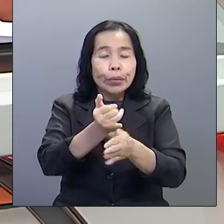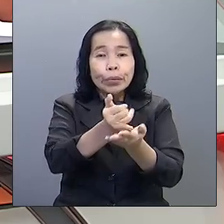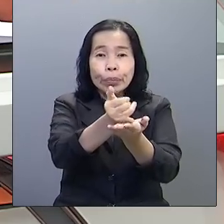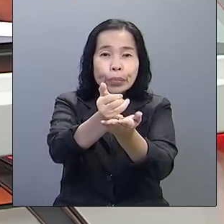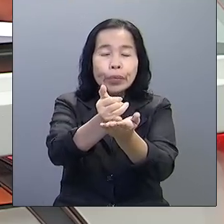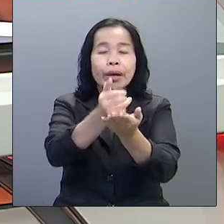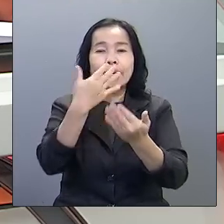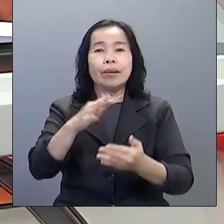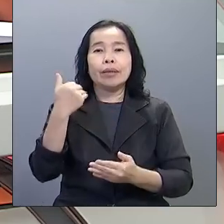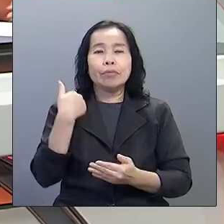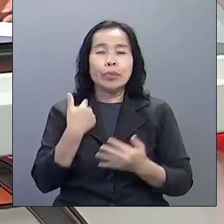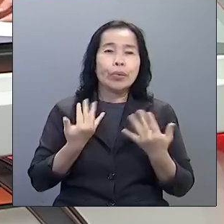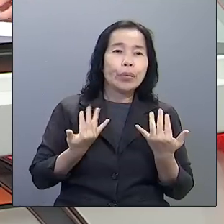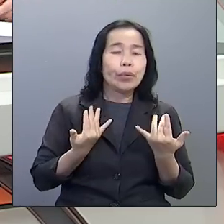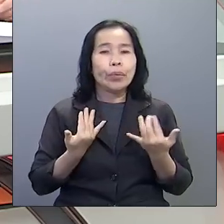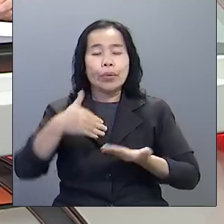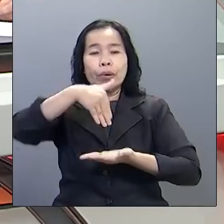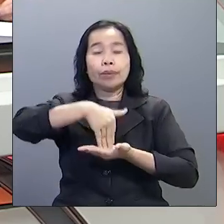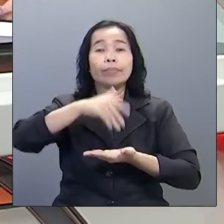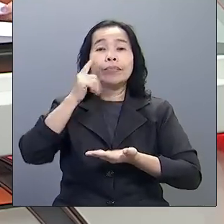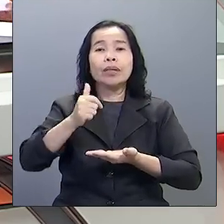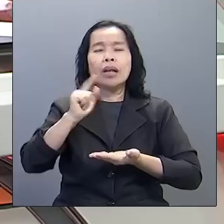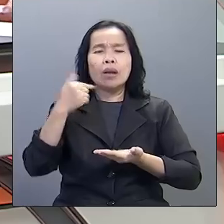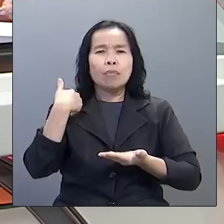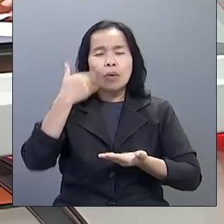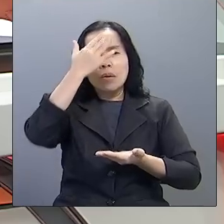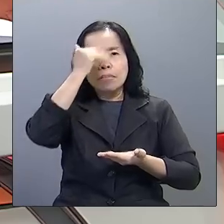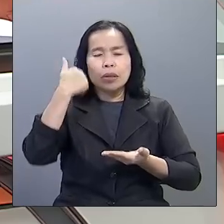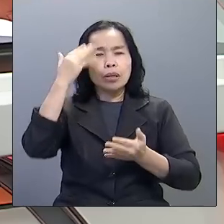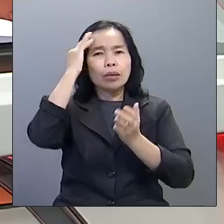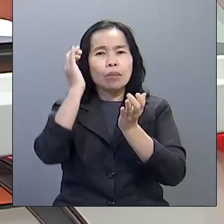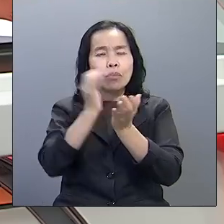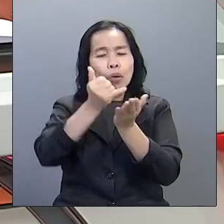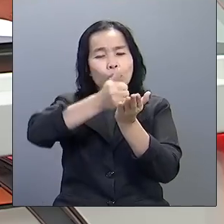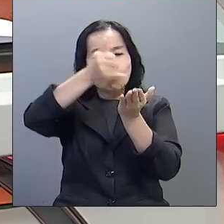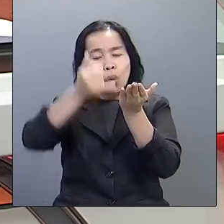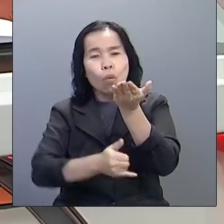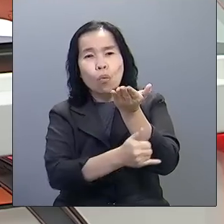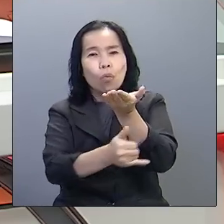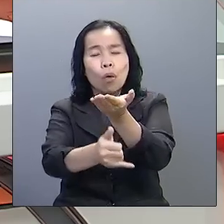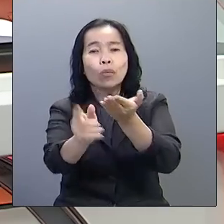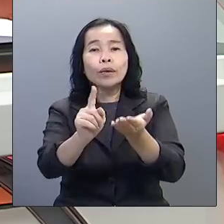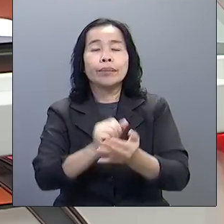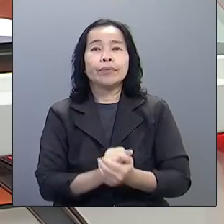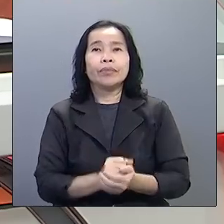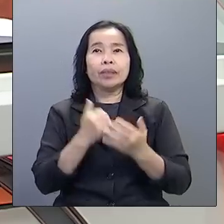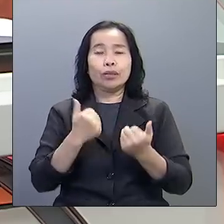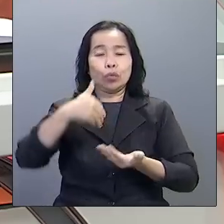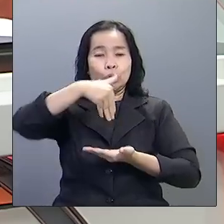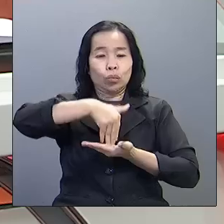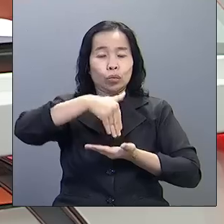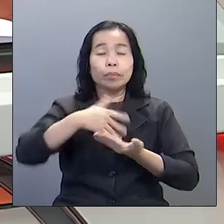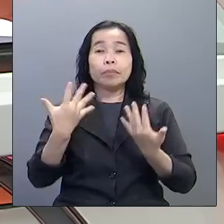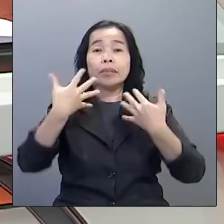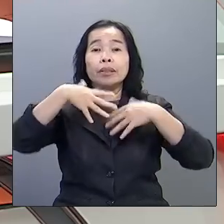รอติดตามข้อมูลกันอยู่ที่เรื่องของการค้นหาญาติของพวกเขาอยู่ที่ศูนย์บัญชาการงานสัตหีบศูนย์ประสานงาน